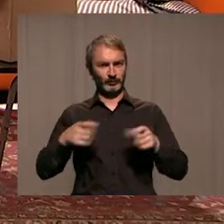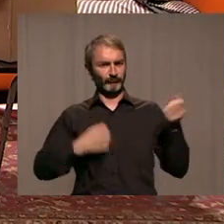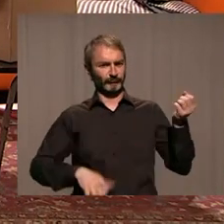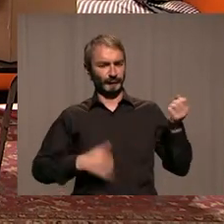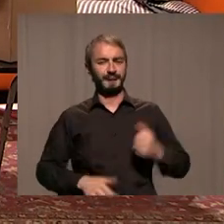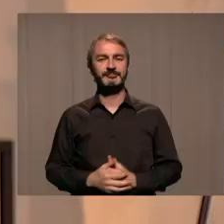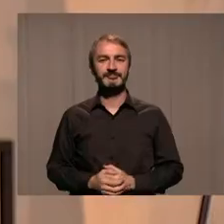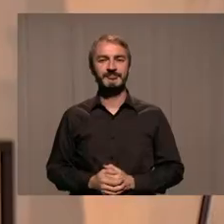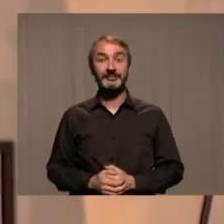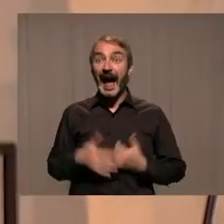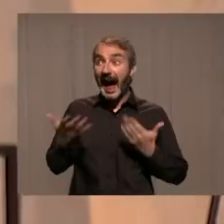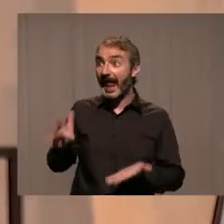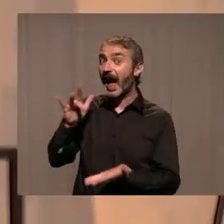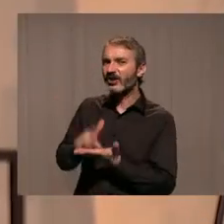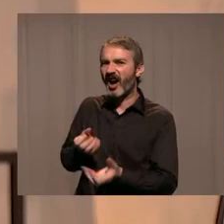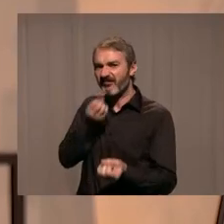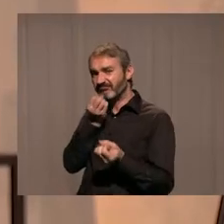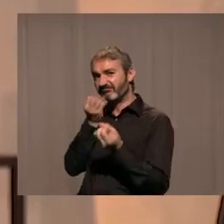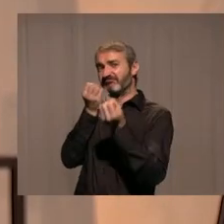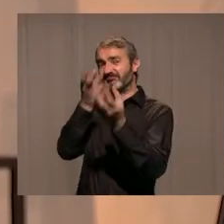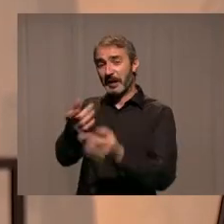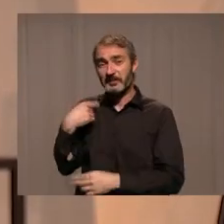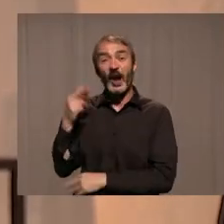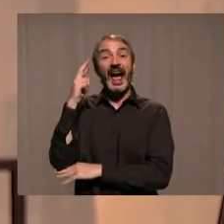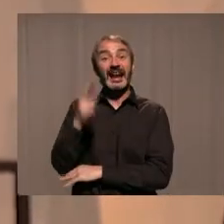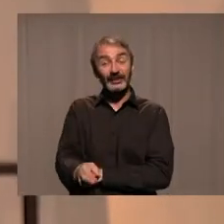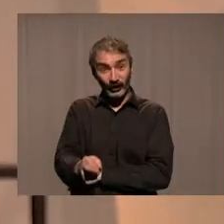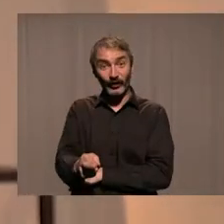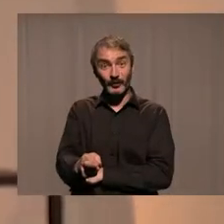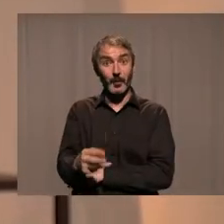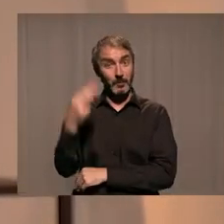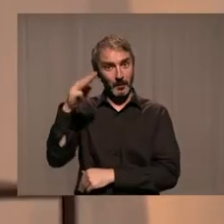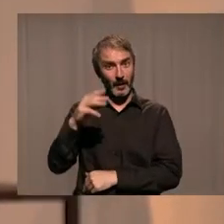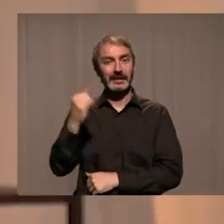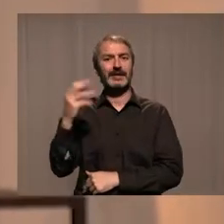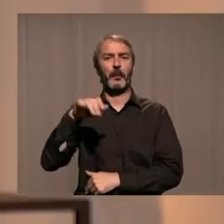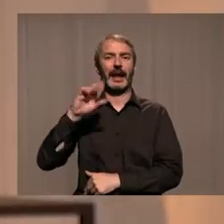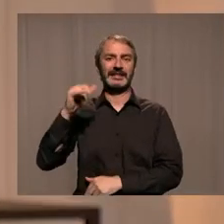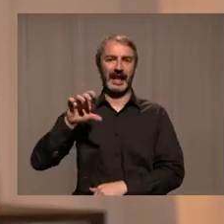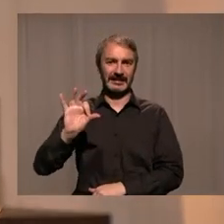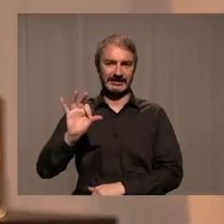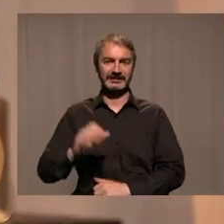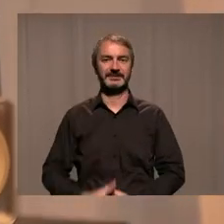Perquè ara és el moment del missatge del rector de la Universitat Pompeu Fabra, Jaume Casals.